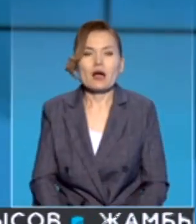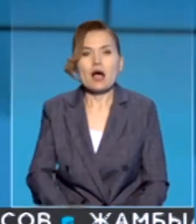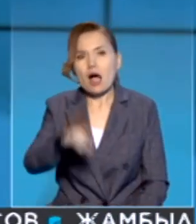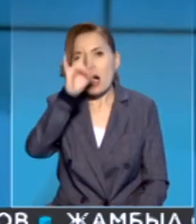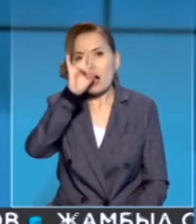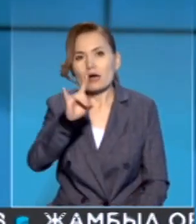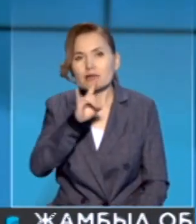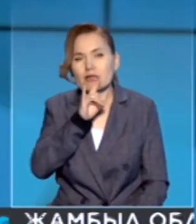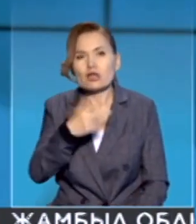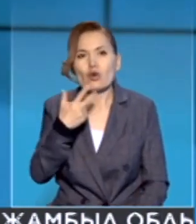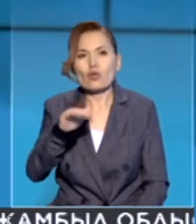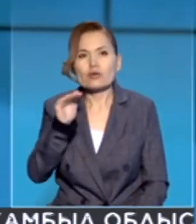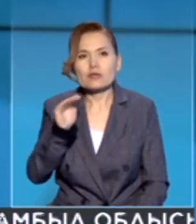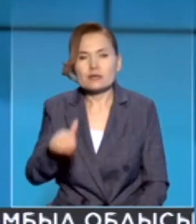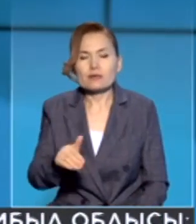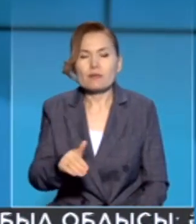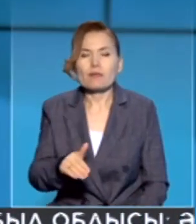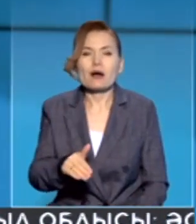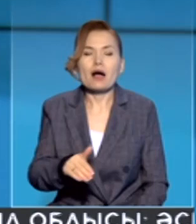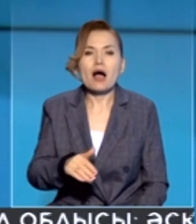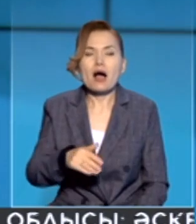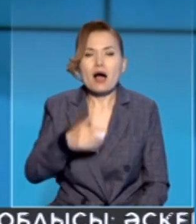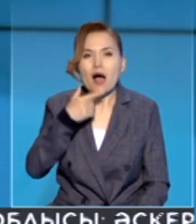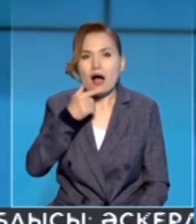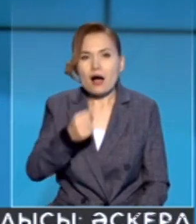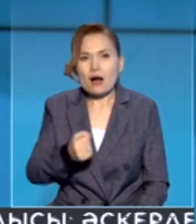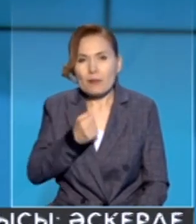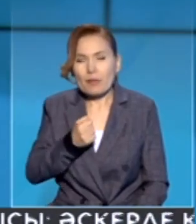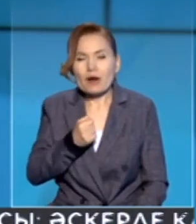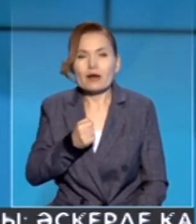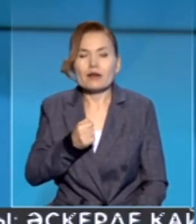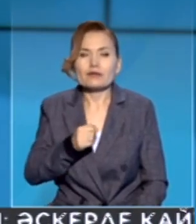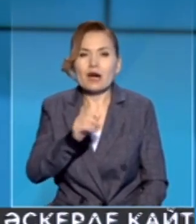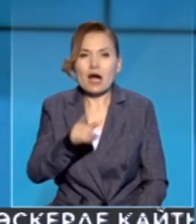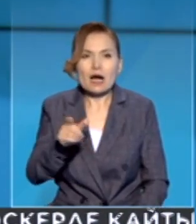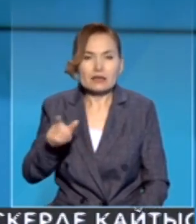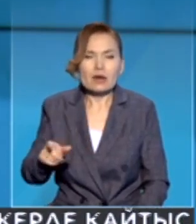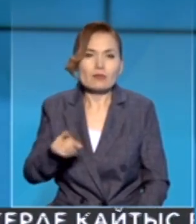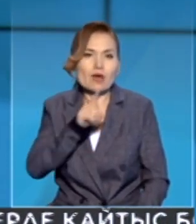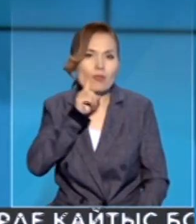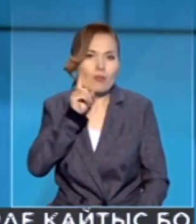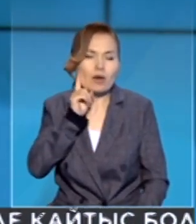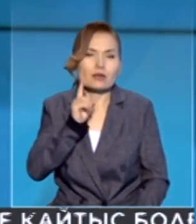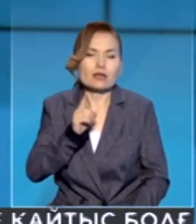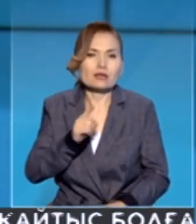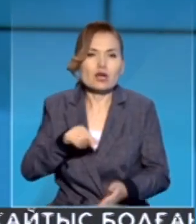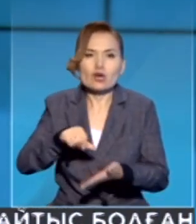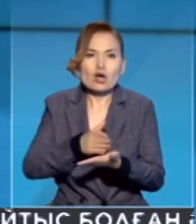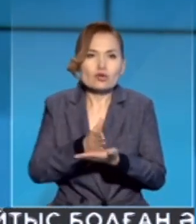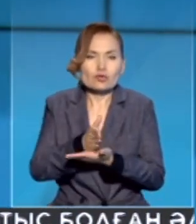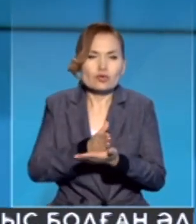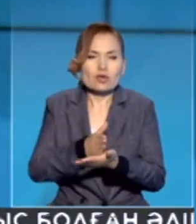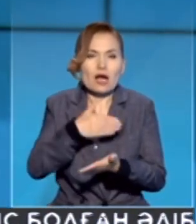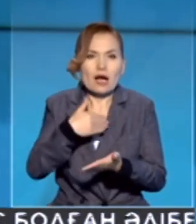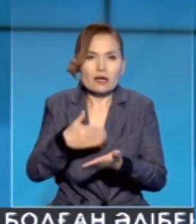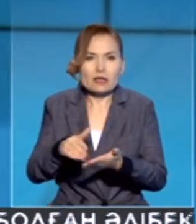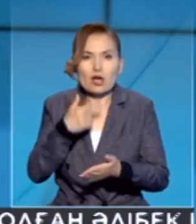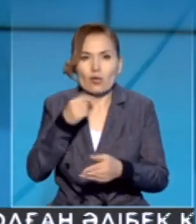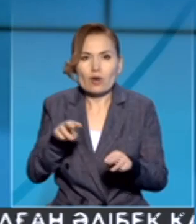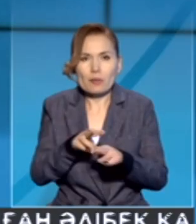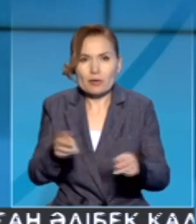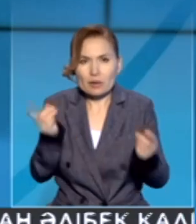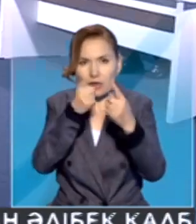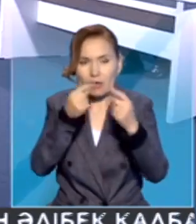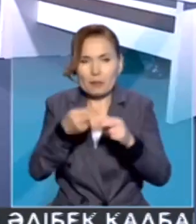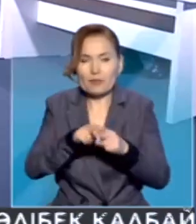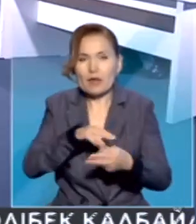Елімізде 30 мың адам әскерге барудан қашып жүр. Олардың сарбаз атанбауына жергілікті әкімдіктердің де кінәсі бар. Қорғаныс министрлігінің өкілдері осылай деп